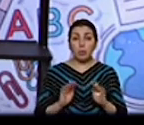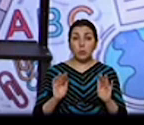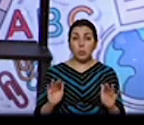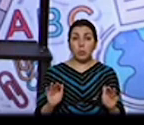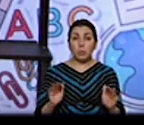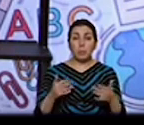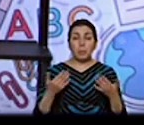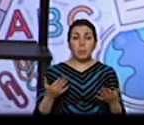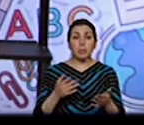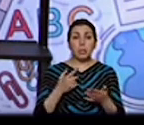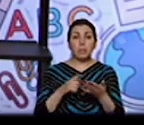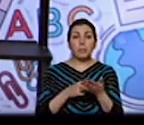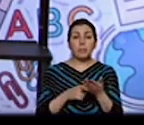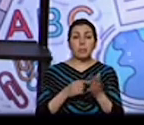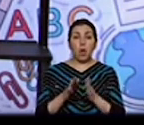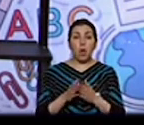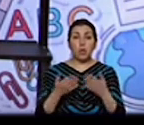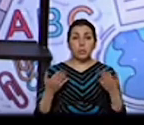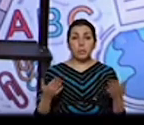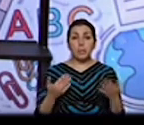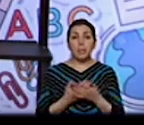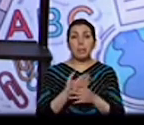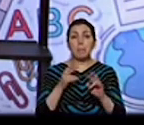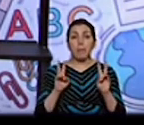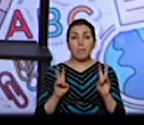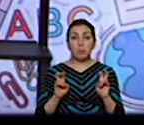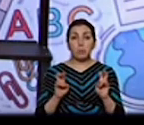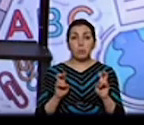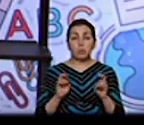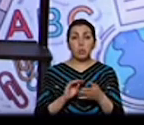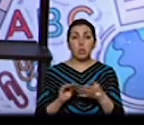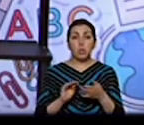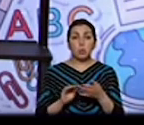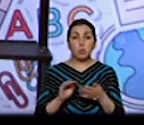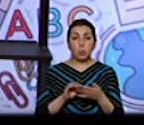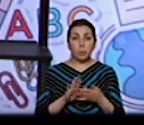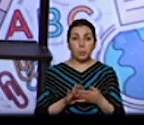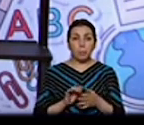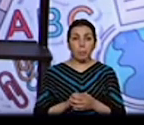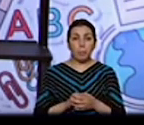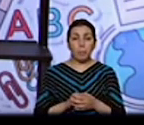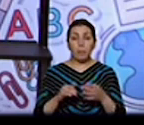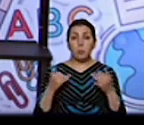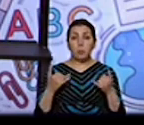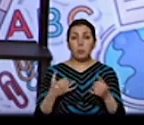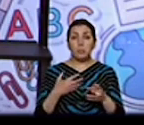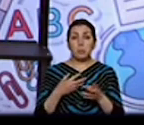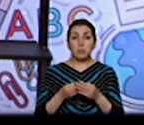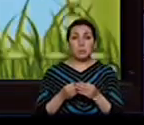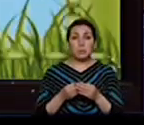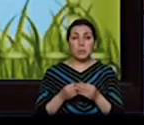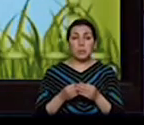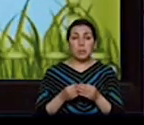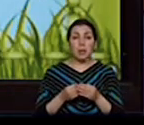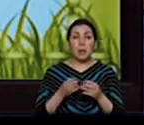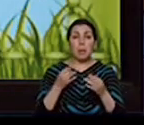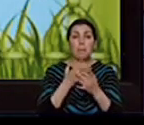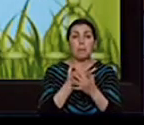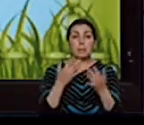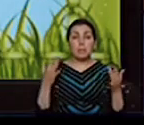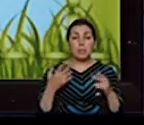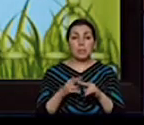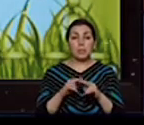Bolajonlar, marhamat qilib daftaringizni ochib, yangi mavzuni yozib qo'ying. Bugun sizlar bilan